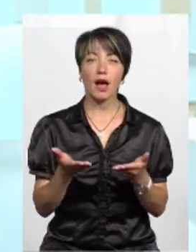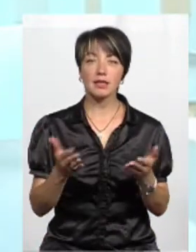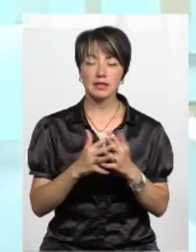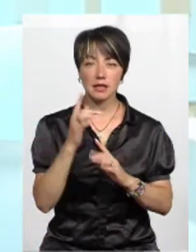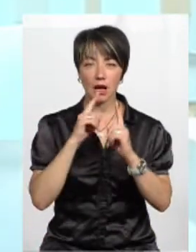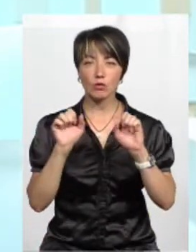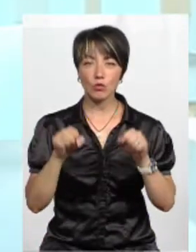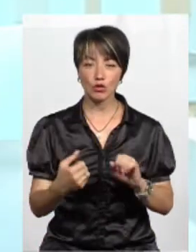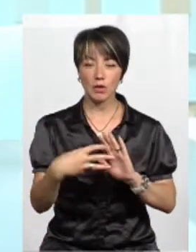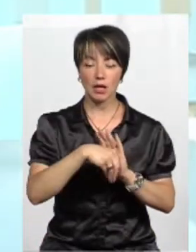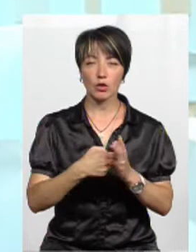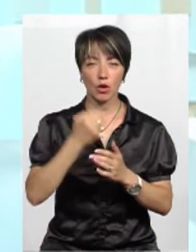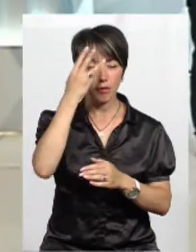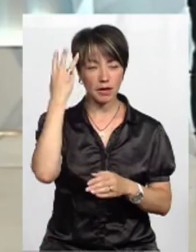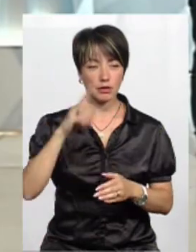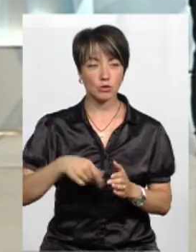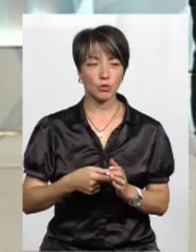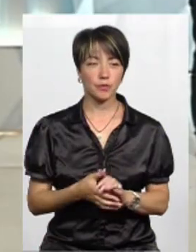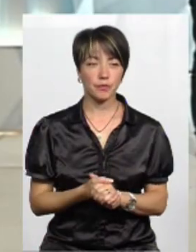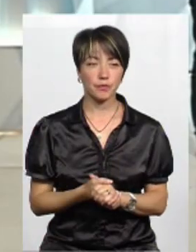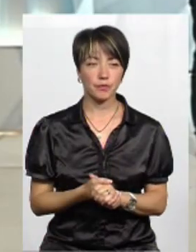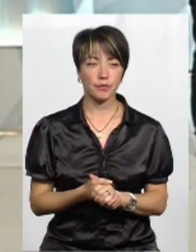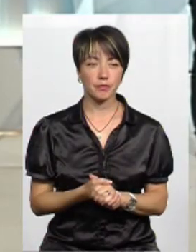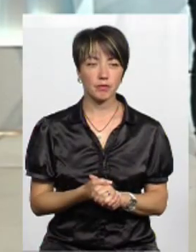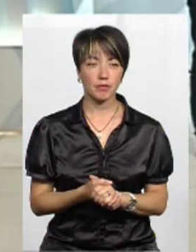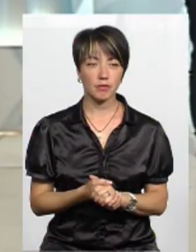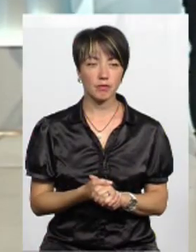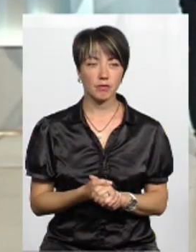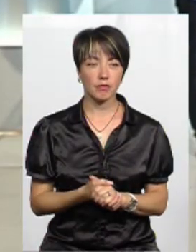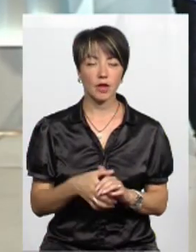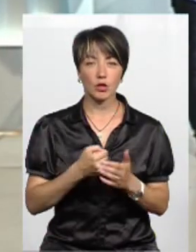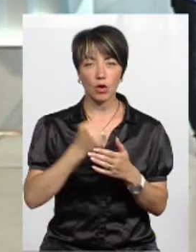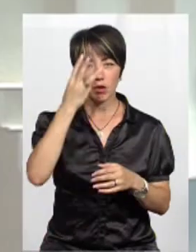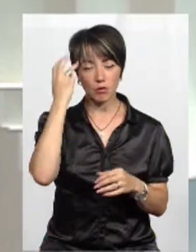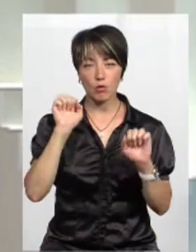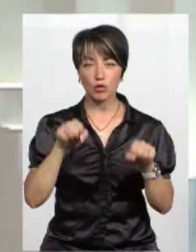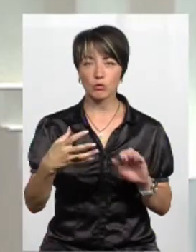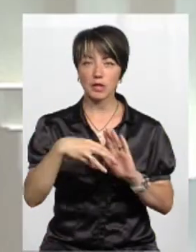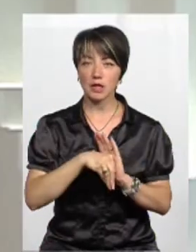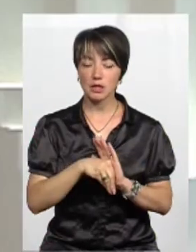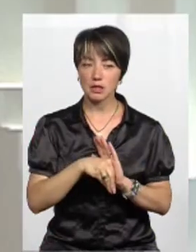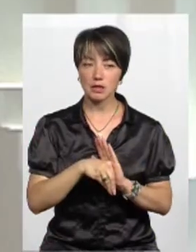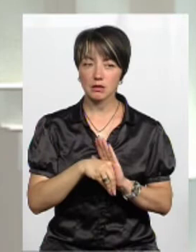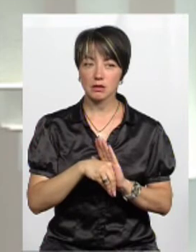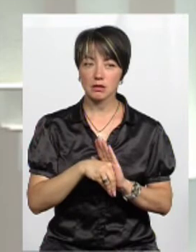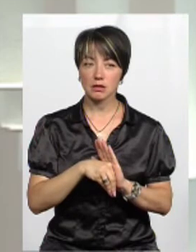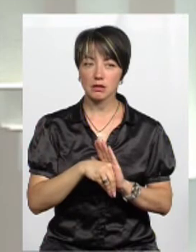які сільради можуть приєднатися до Хмельницького? До Хмельницького можуть приєднатися...